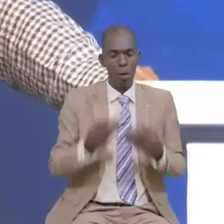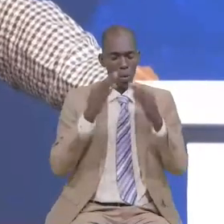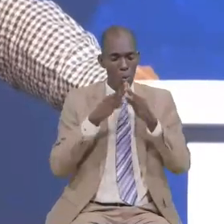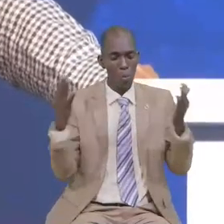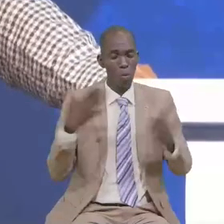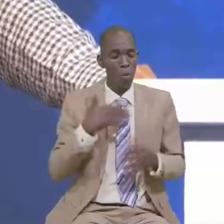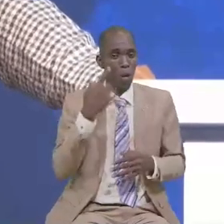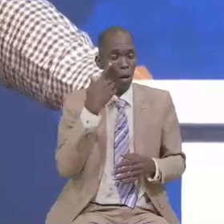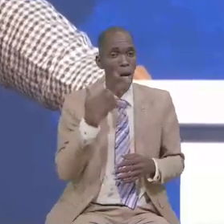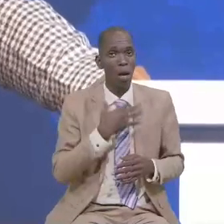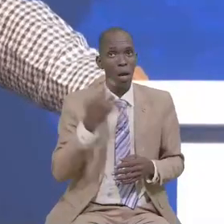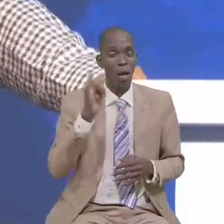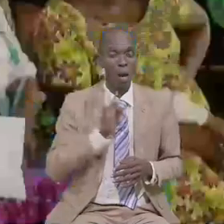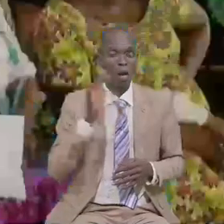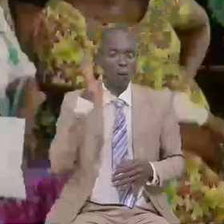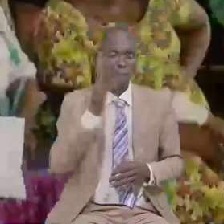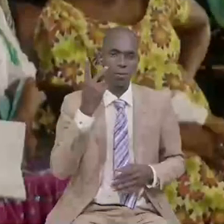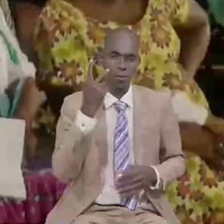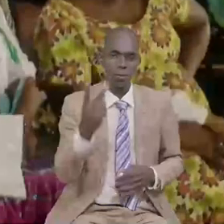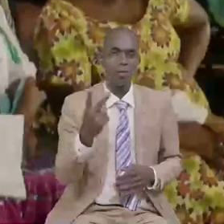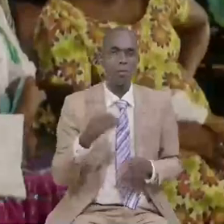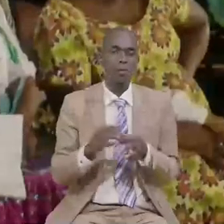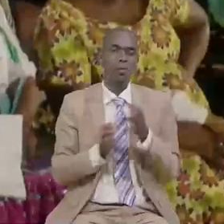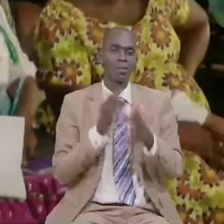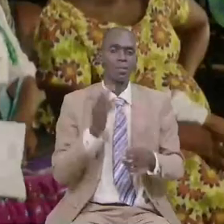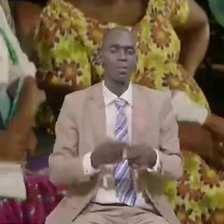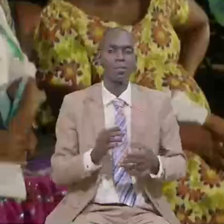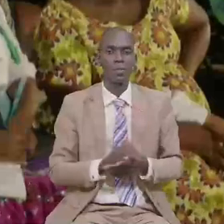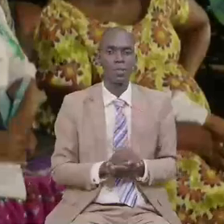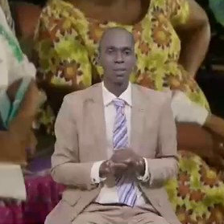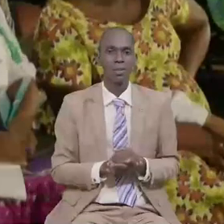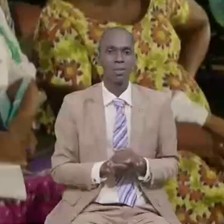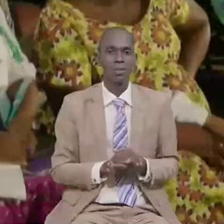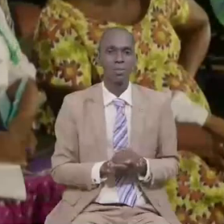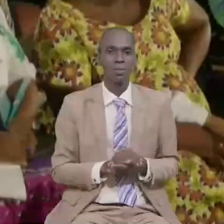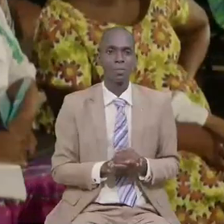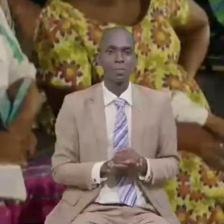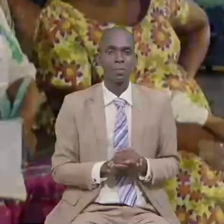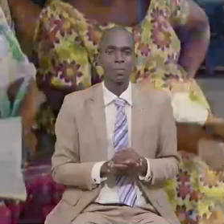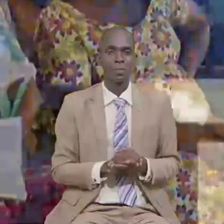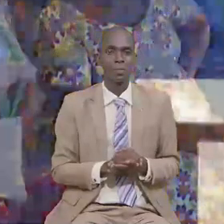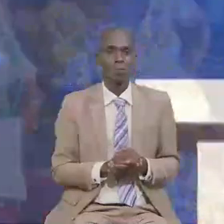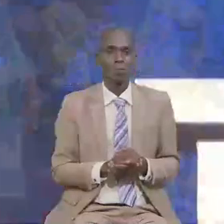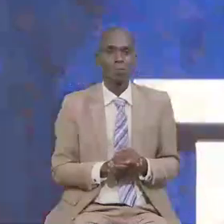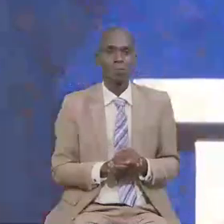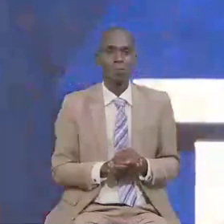s'est déjà produit et je vais ouvrir les yeux et moi je vais voir.